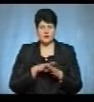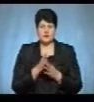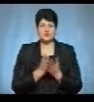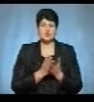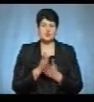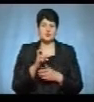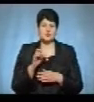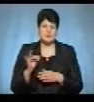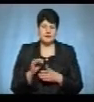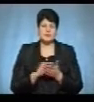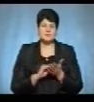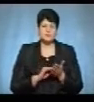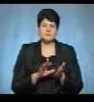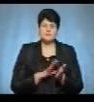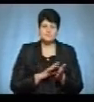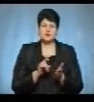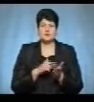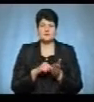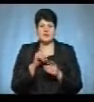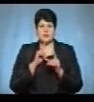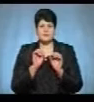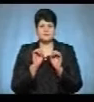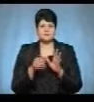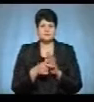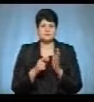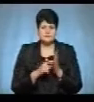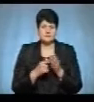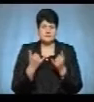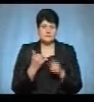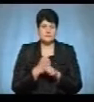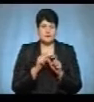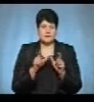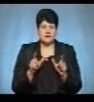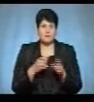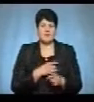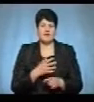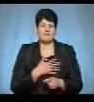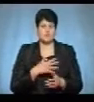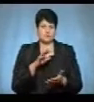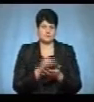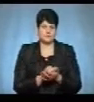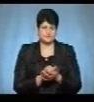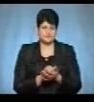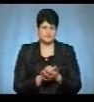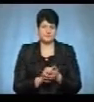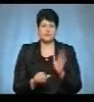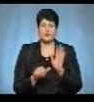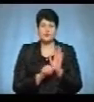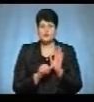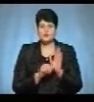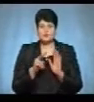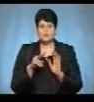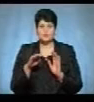служби, у якому повідомили, що міська рада передає приміщення, в якому зараз аптека, в приватне орендування. 6 лютого